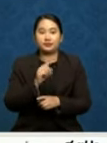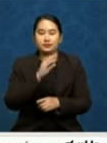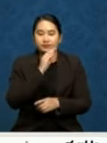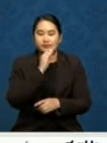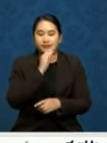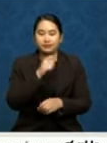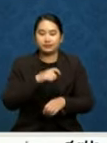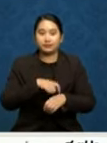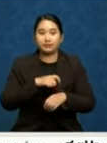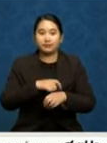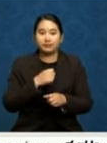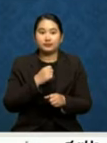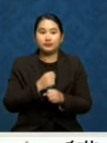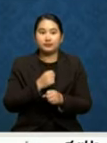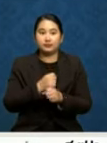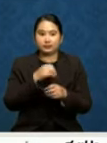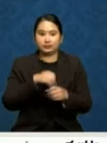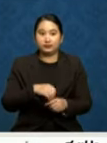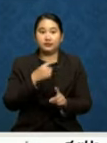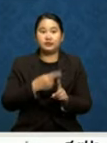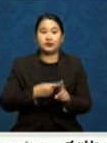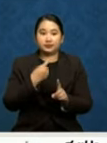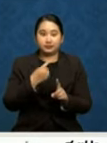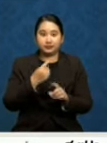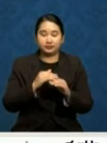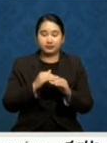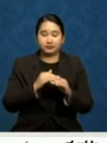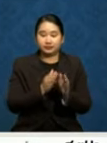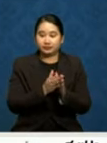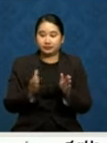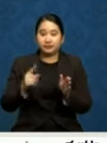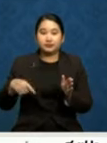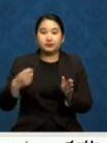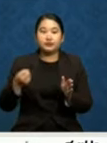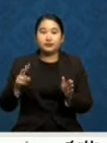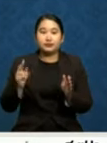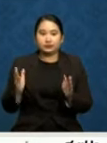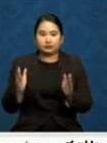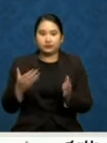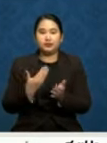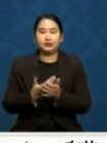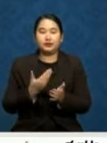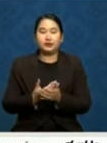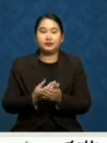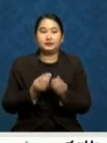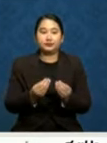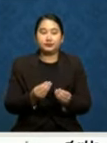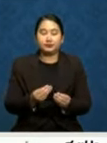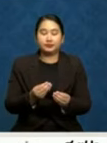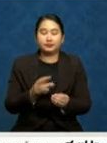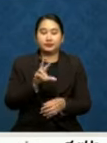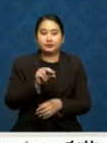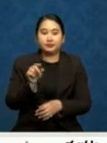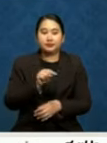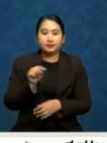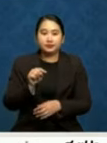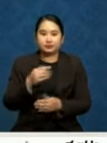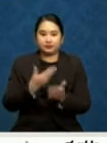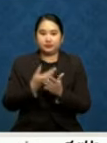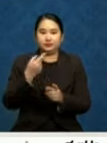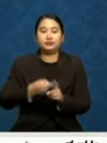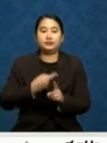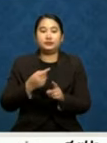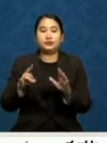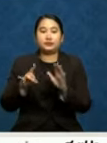ามีระยะเวลาดำรงตำแหน่งตั้งแต่1เดือนแต่ไม่ถึง12เดือนให้ได้รับเงินทุนเลี้ยงชีพร้อยละ30ของเงินประจำตำแหน่งเดือนสุดท้ายนะ